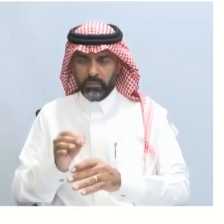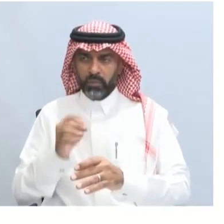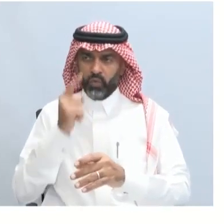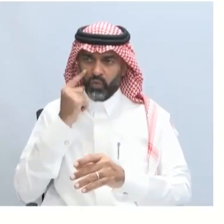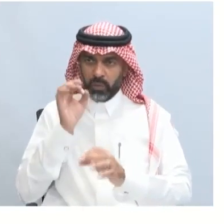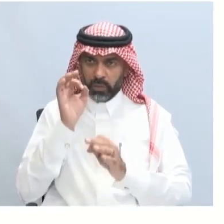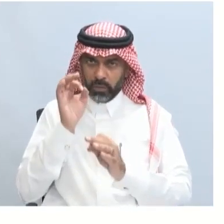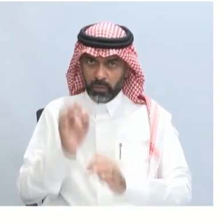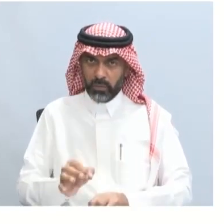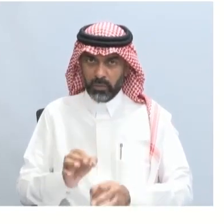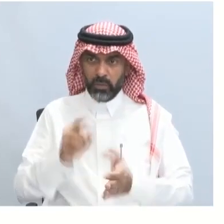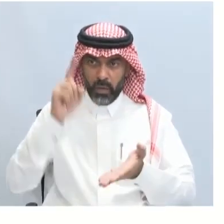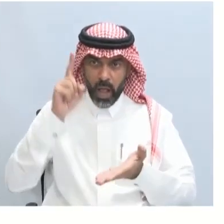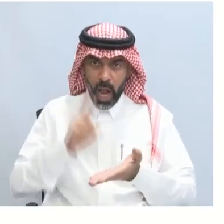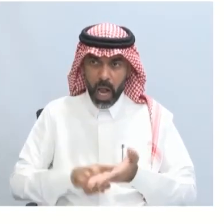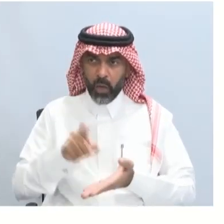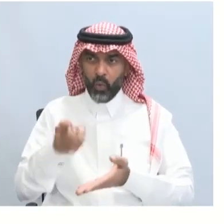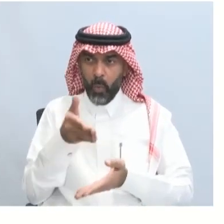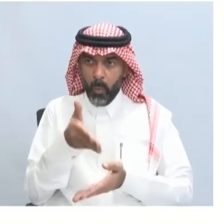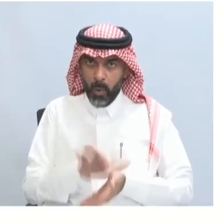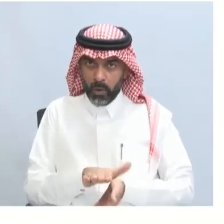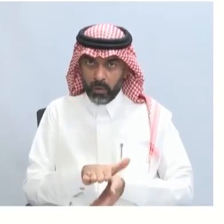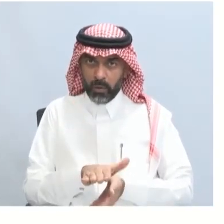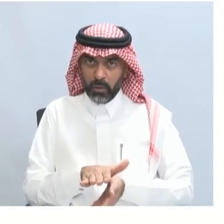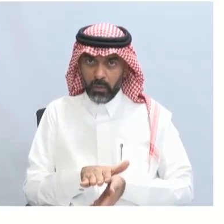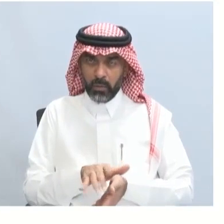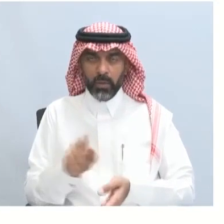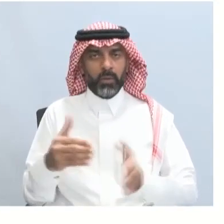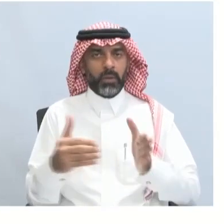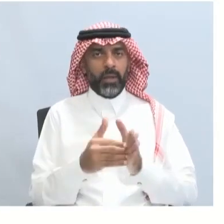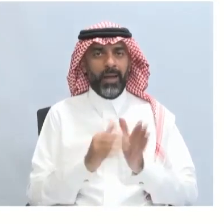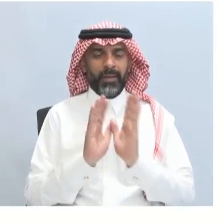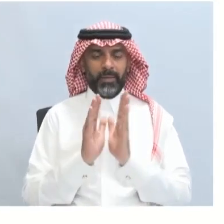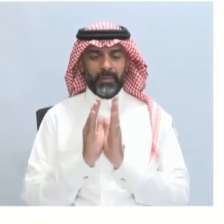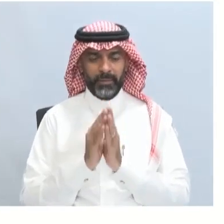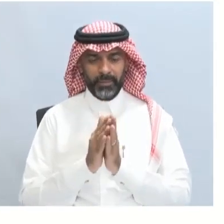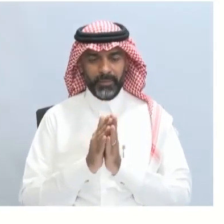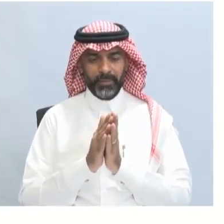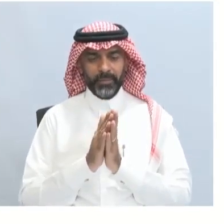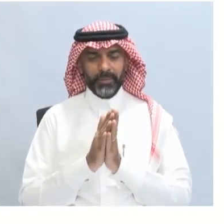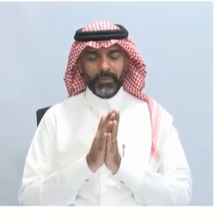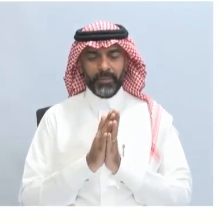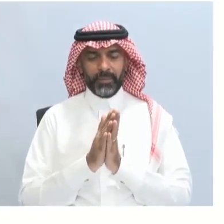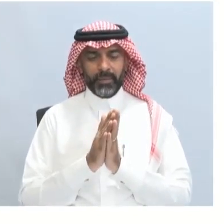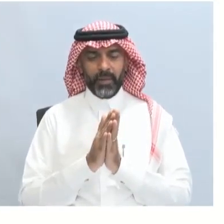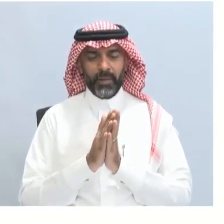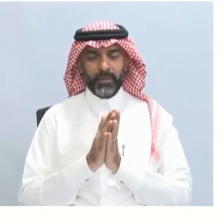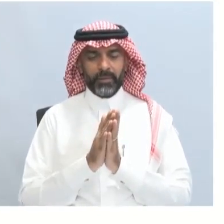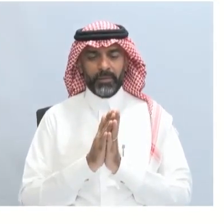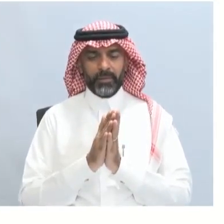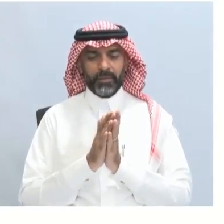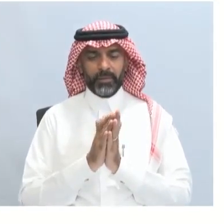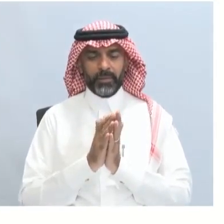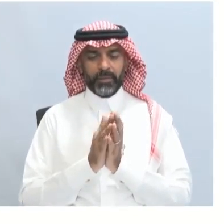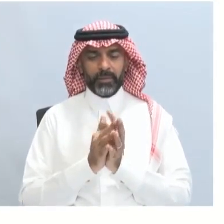هذا الشخص فاذا في الاصل انه بوفاته تنتهي الشخصيه القانونيه الطبيعيه